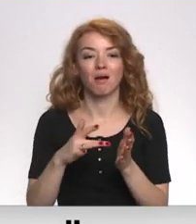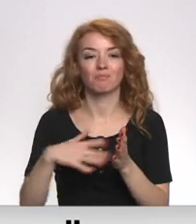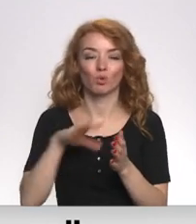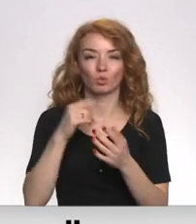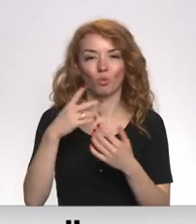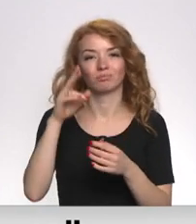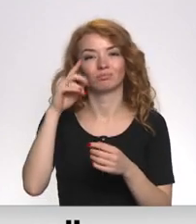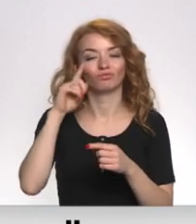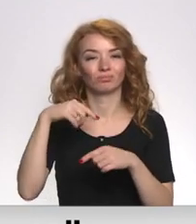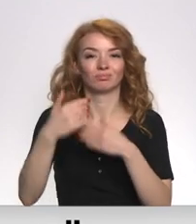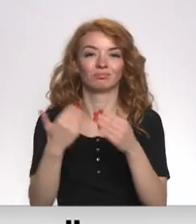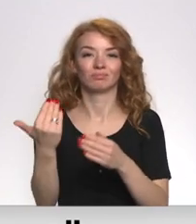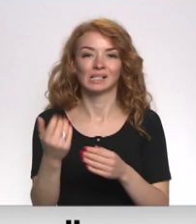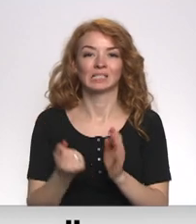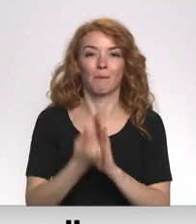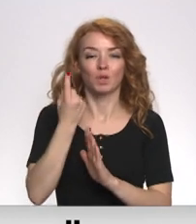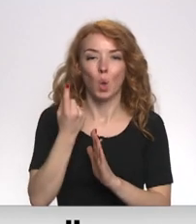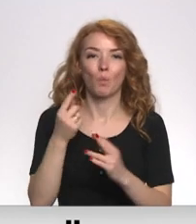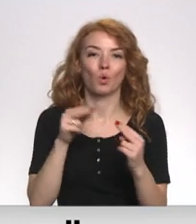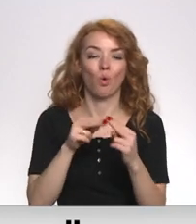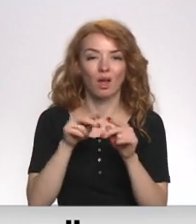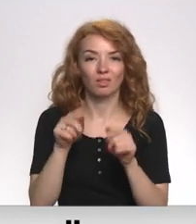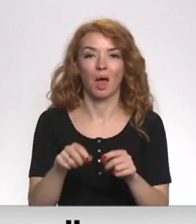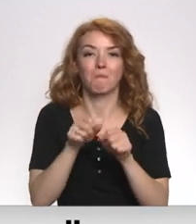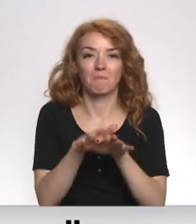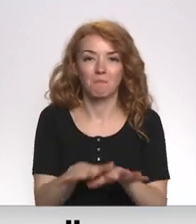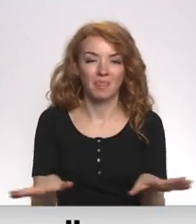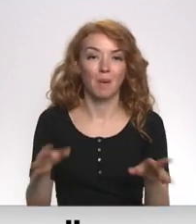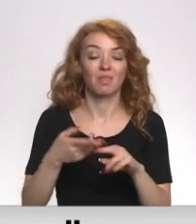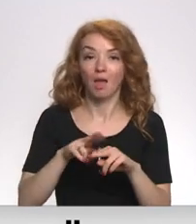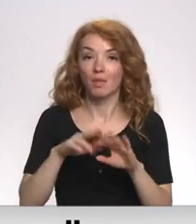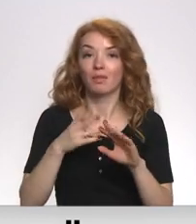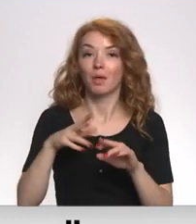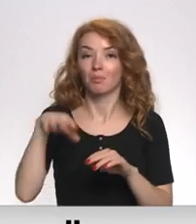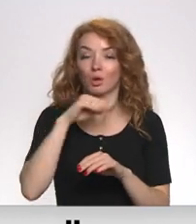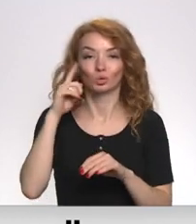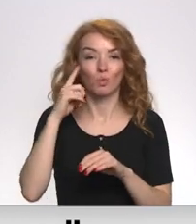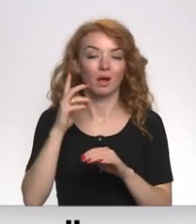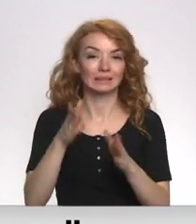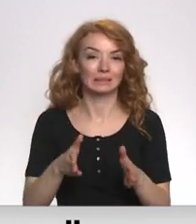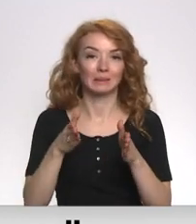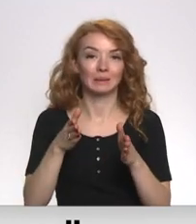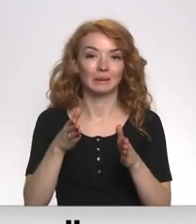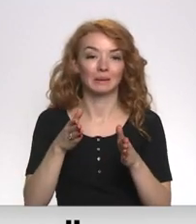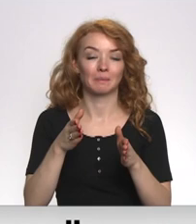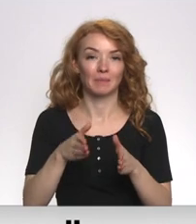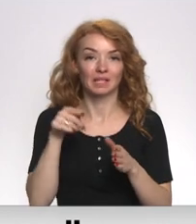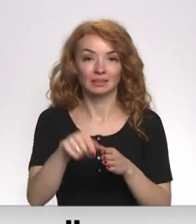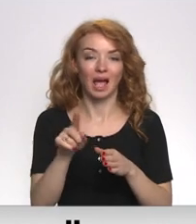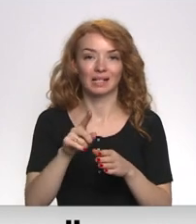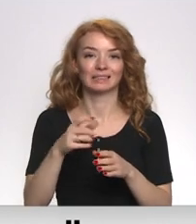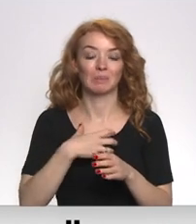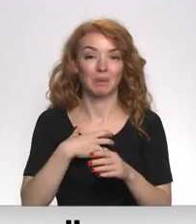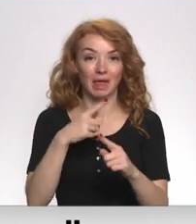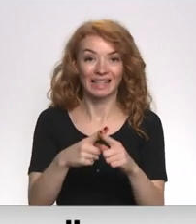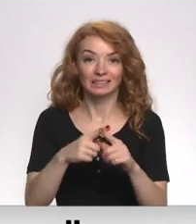piemēram, simptoms tāds, kontakts tāds, epidēmija tāda, un tad mēs domājam, ka slimnīca, piemēram, ir slimība X. Bet izrādījās,